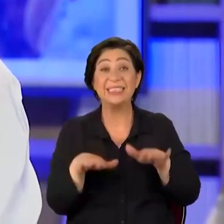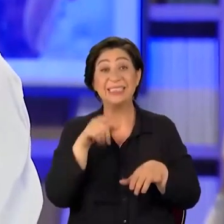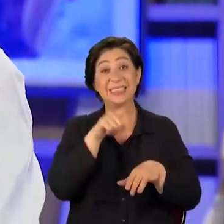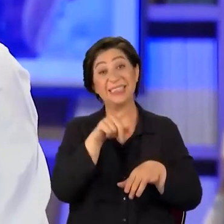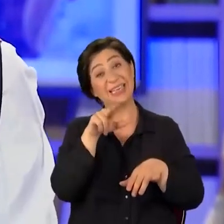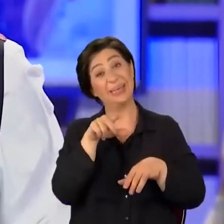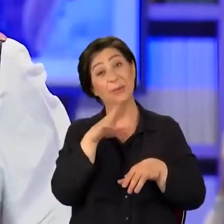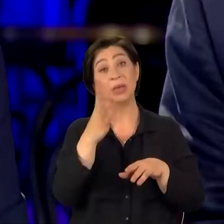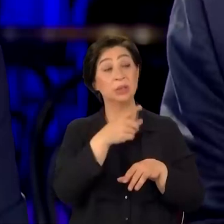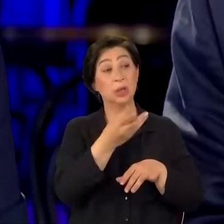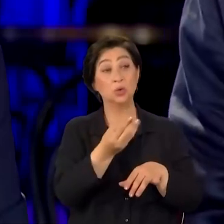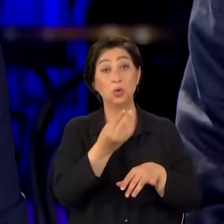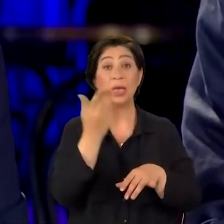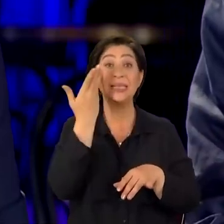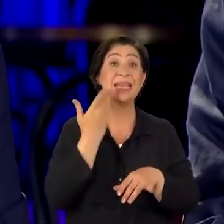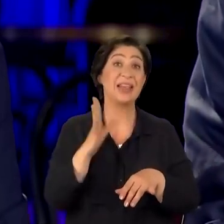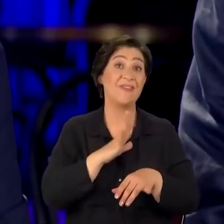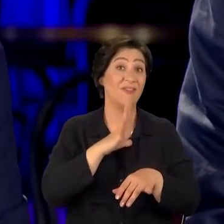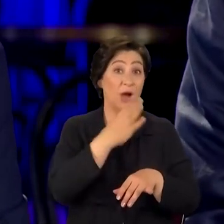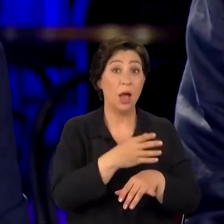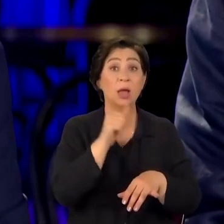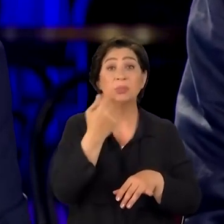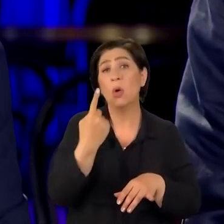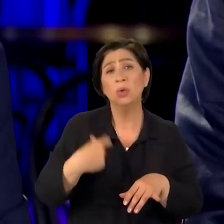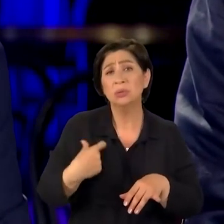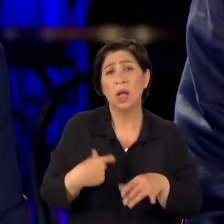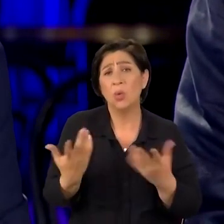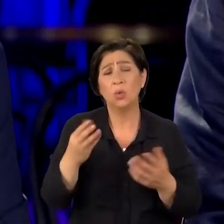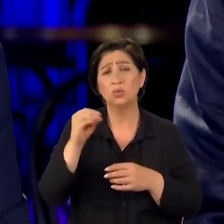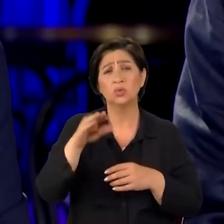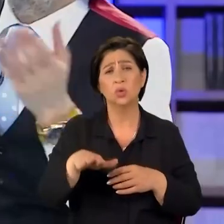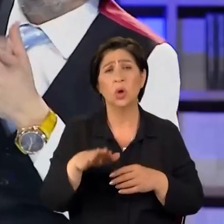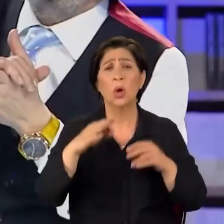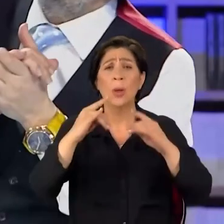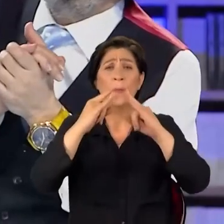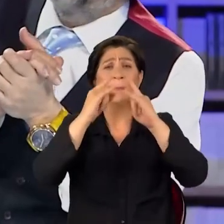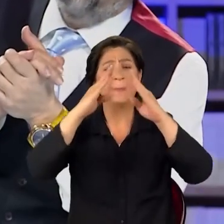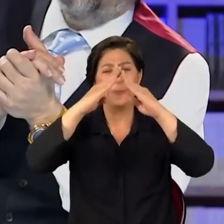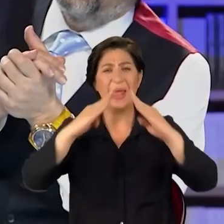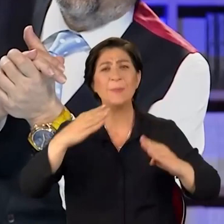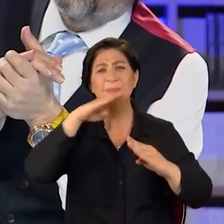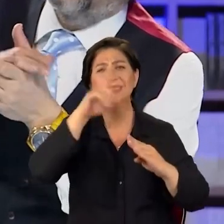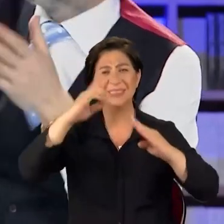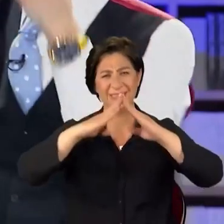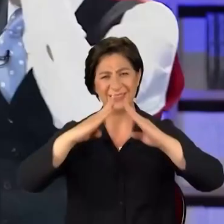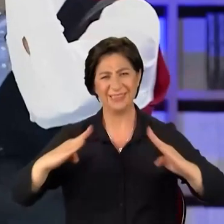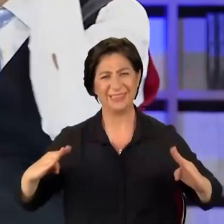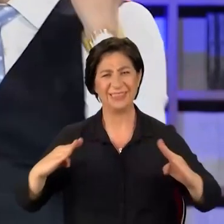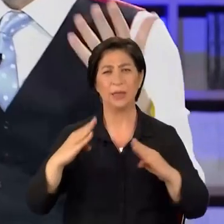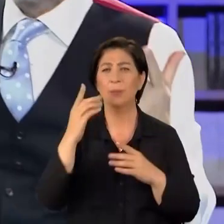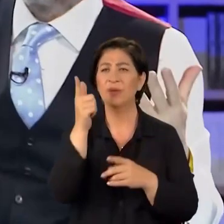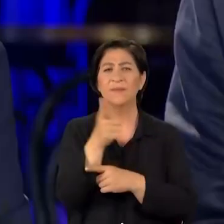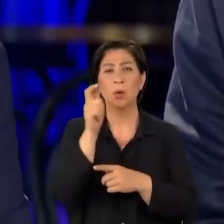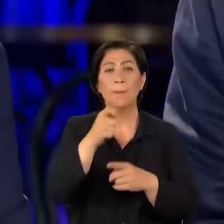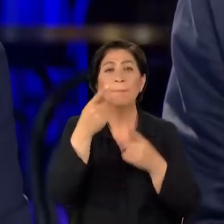belki bazen sizden çok izlenirlikleri var. Tabii. Hiçbir özelliği olmayan bir çocuk piramitlerin sırrı diye bir video yapıyor. Yahu bin